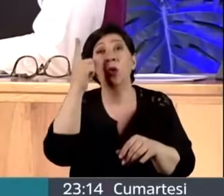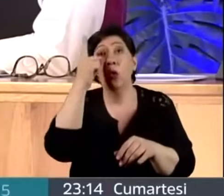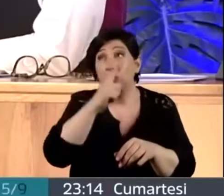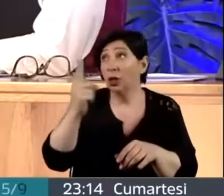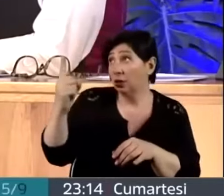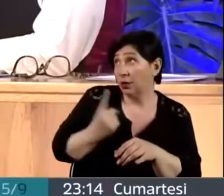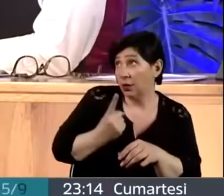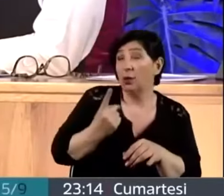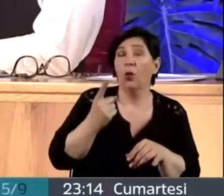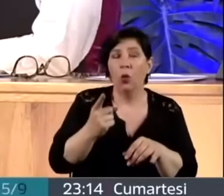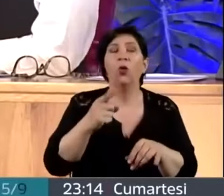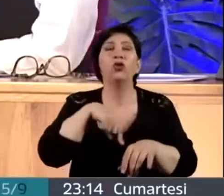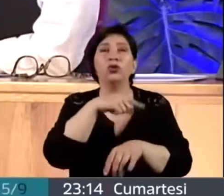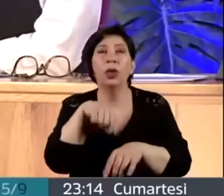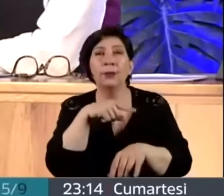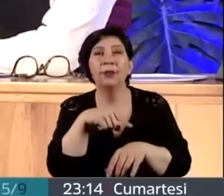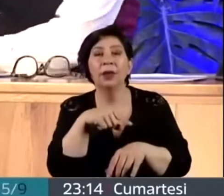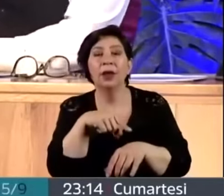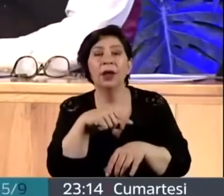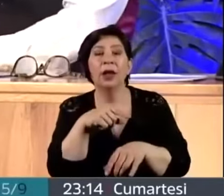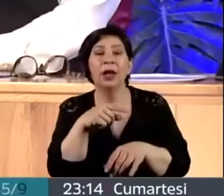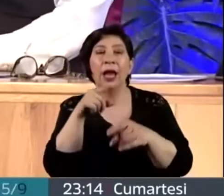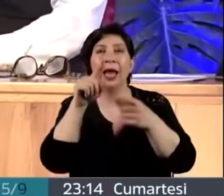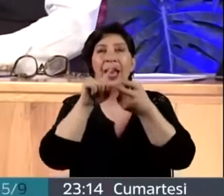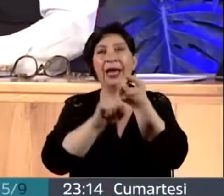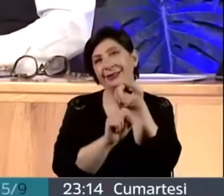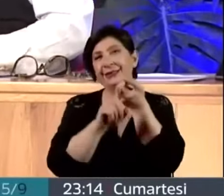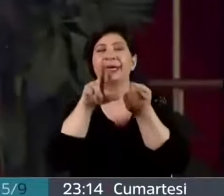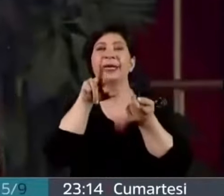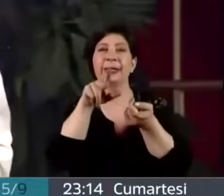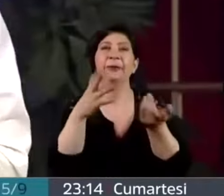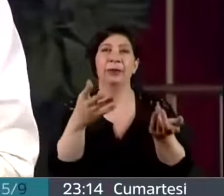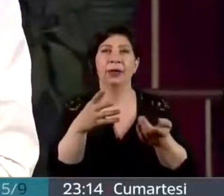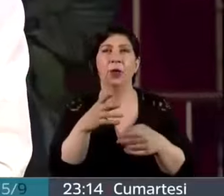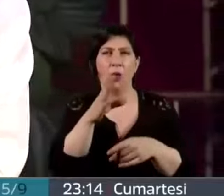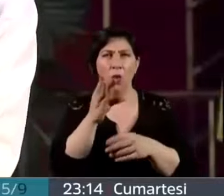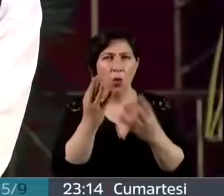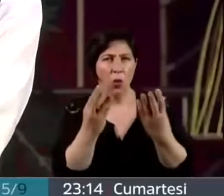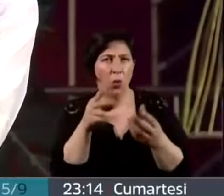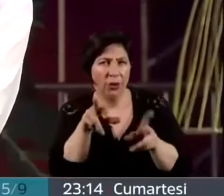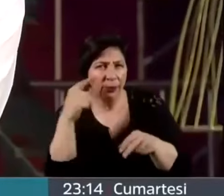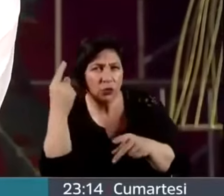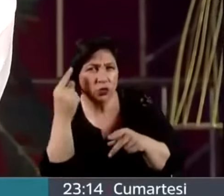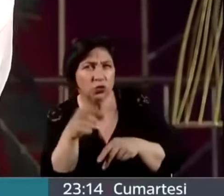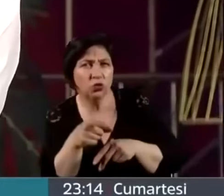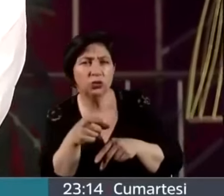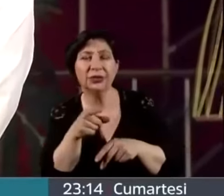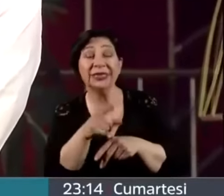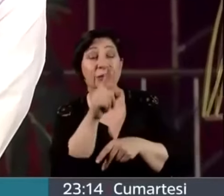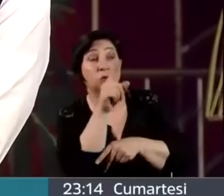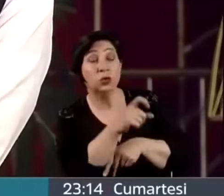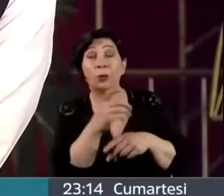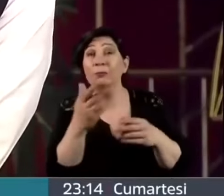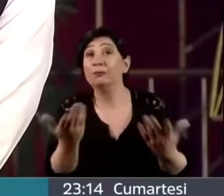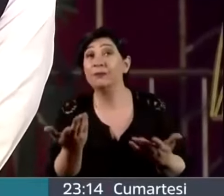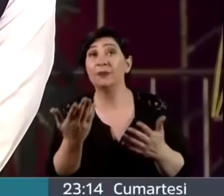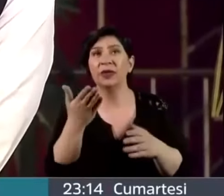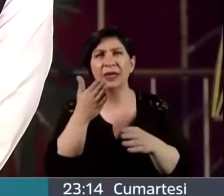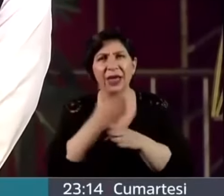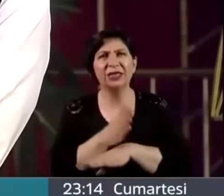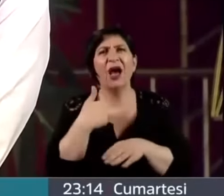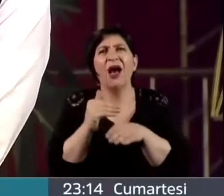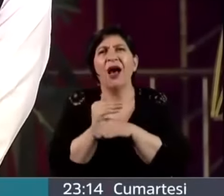o dönemde yani askı gibi diyebilirim. Askı gibi. Öyle mi düşünüyordunuz ki? Ya bunu size soruyorum çünkü ben